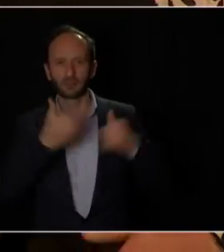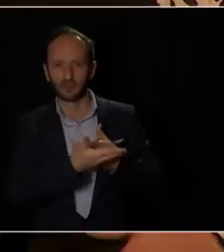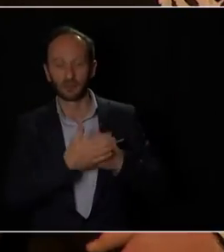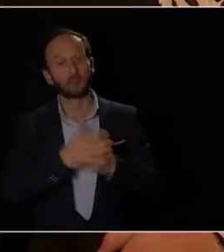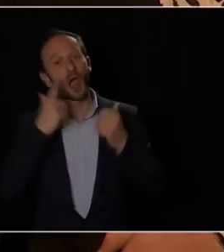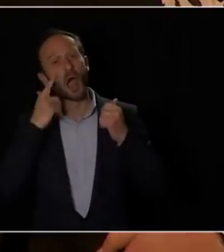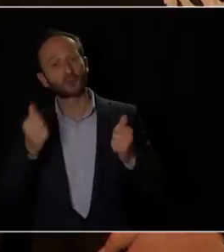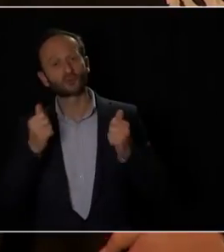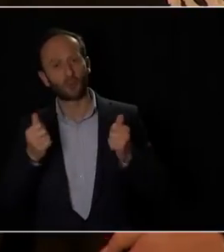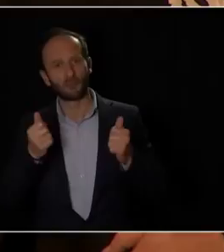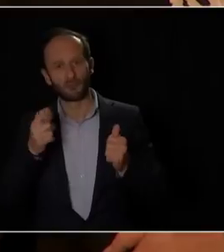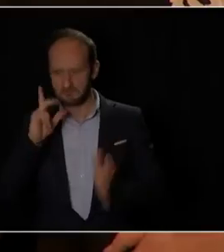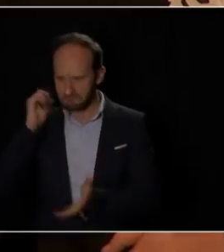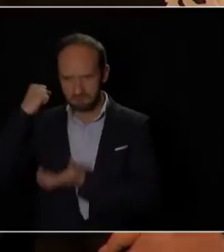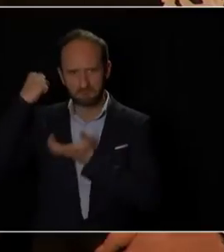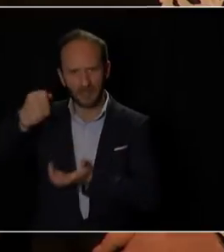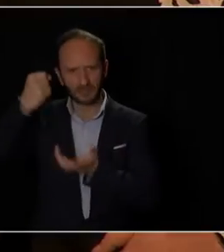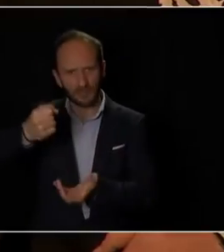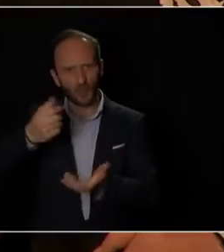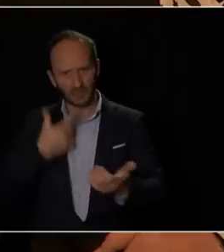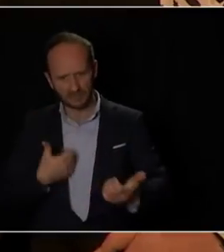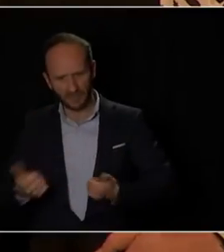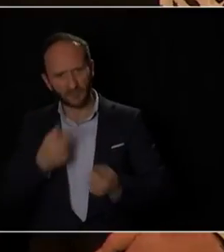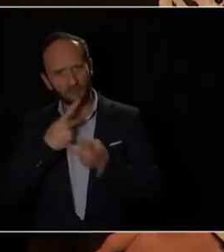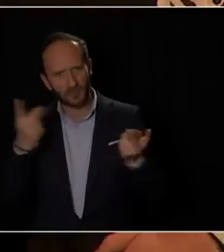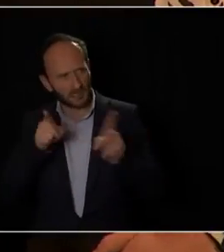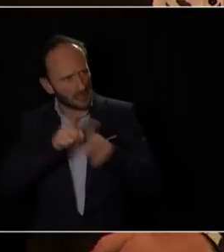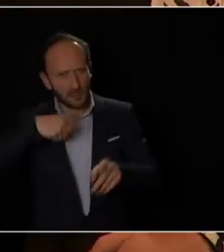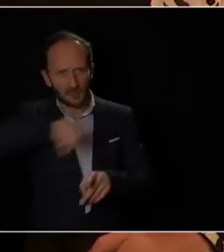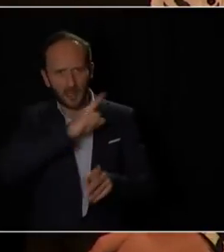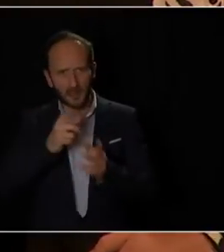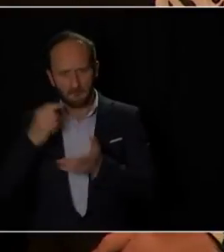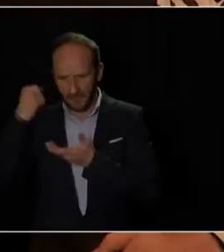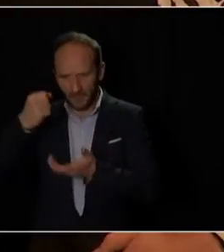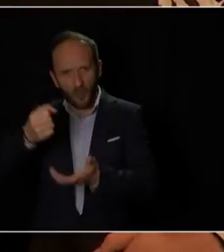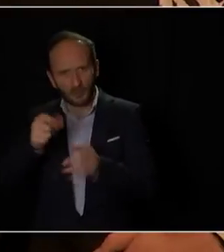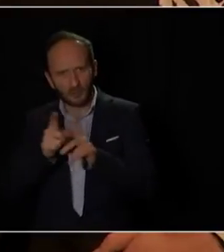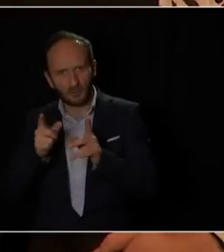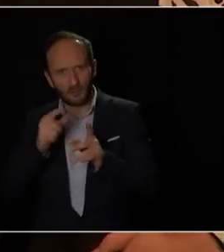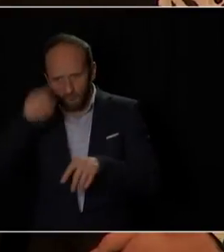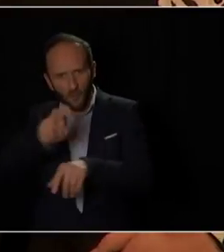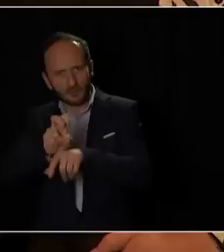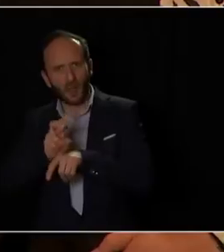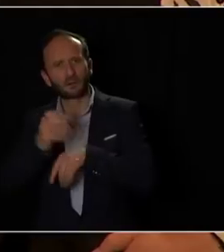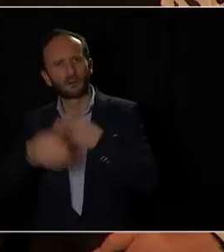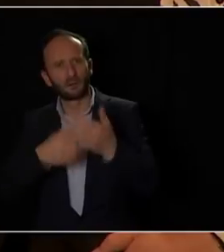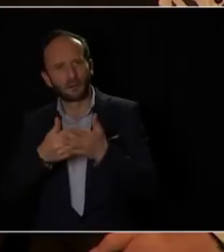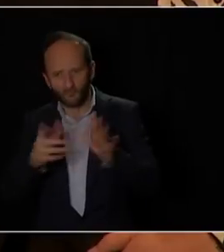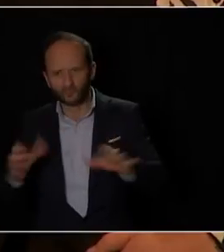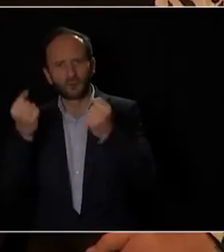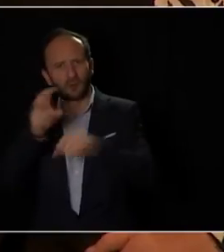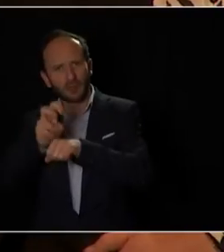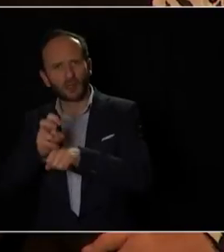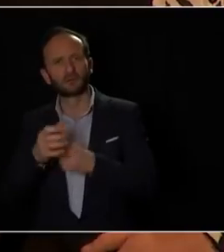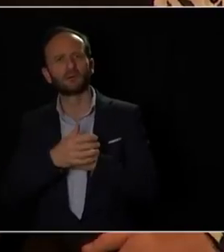patrimoine commun à nous tous. Le service public qui doit être sauvegardé. La période que nous traversons, la